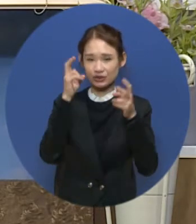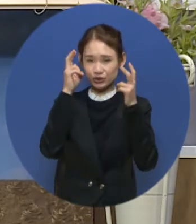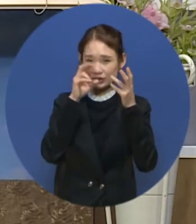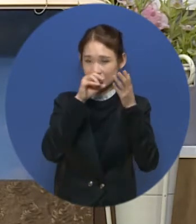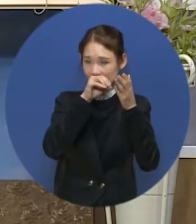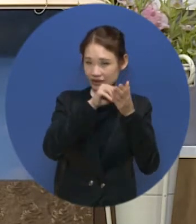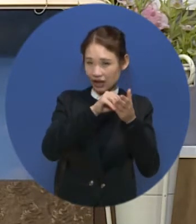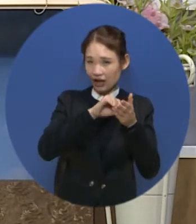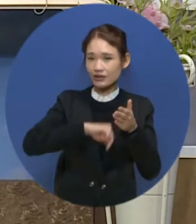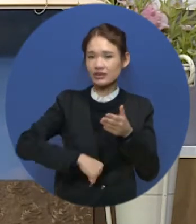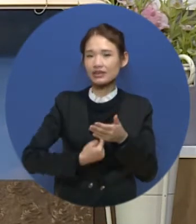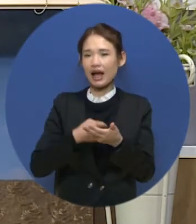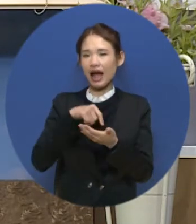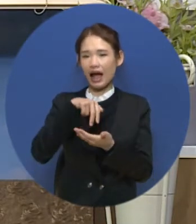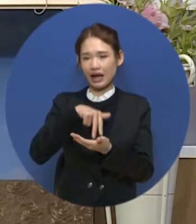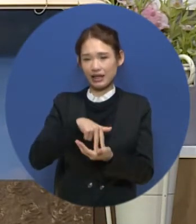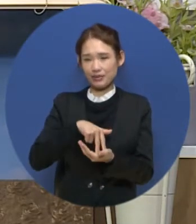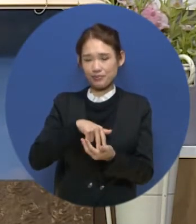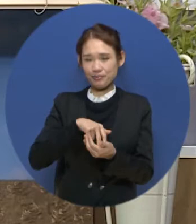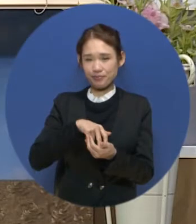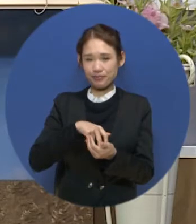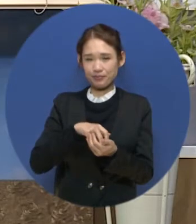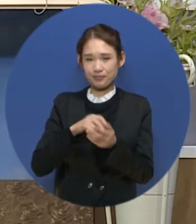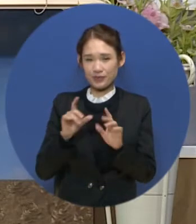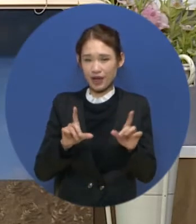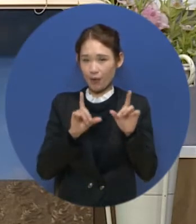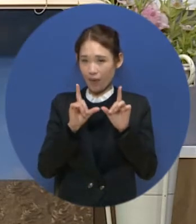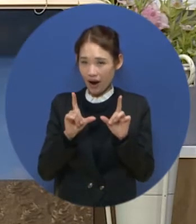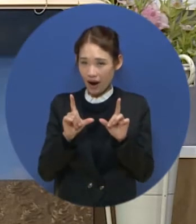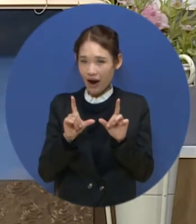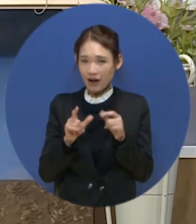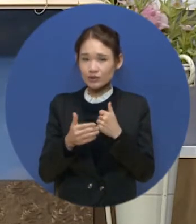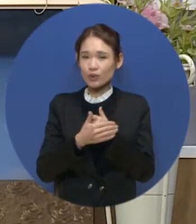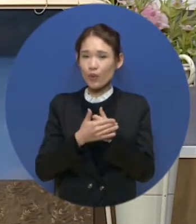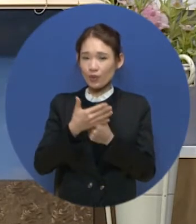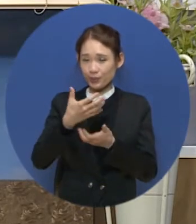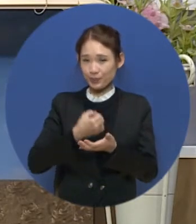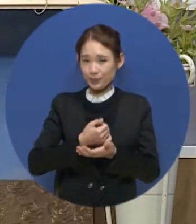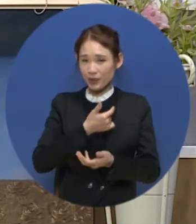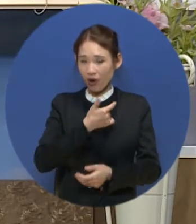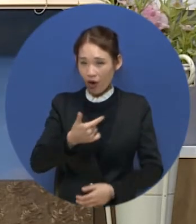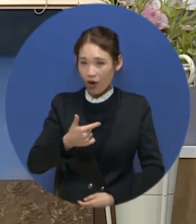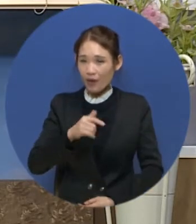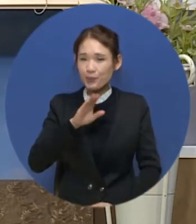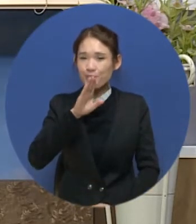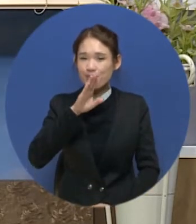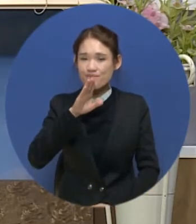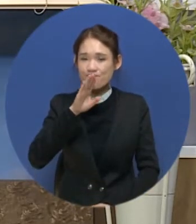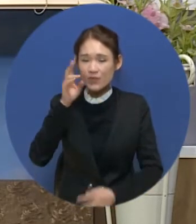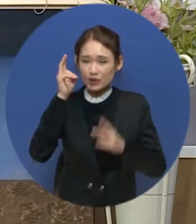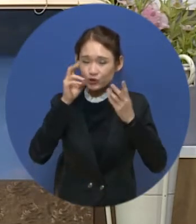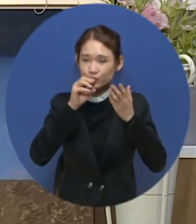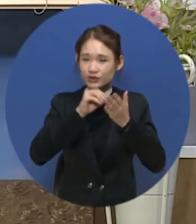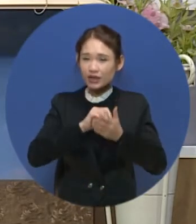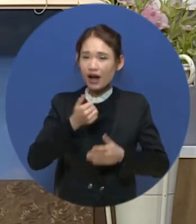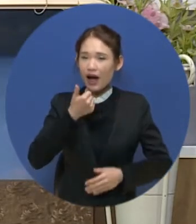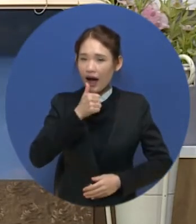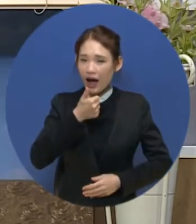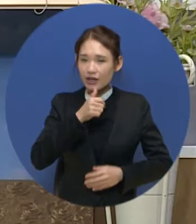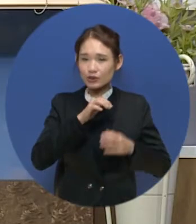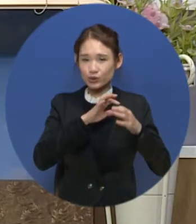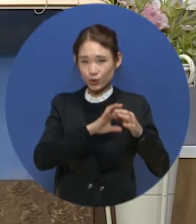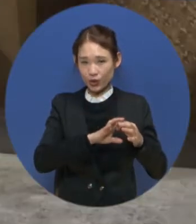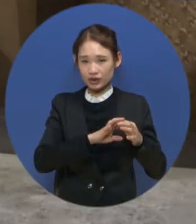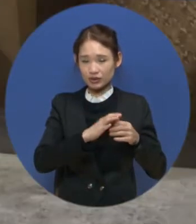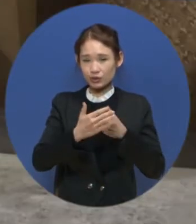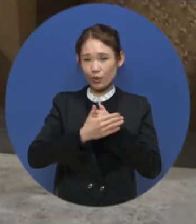때 이런 취업이나 또 자립을 하는데도 도움을 많이 주고 계신다고 들었거든요. 이런 취업 알선에 관련해서는 어떤 도움을